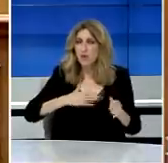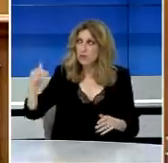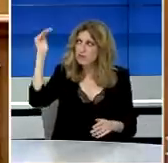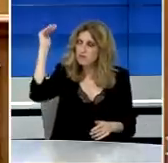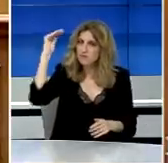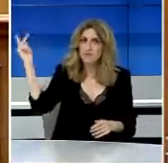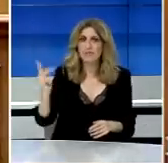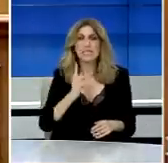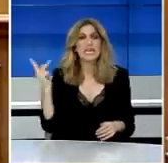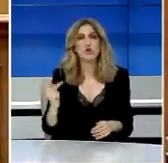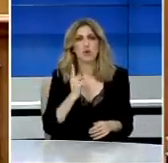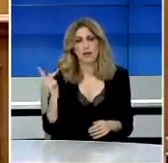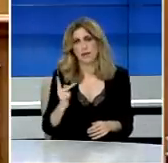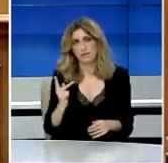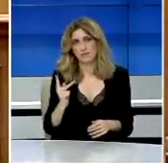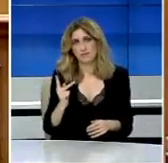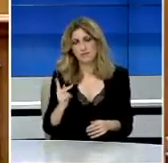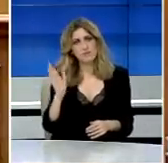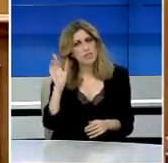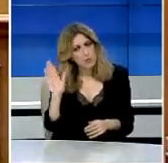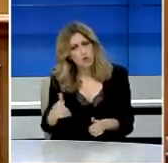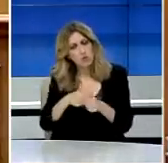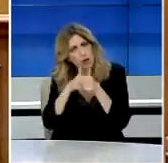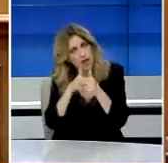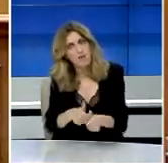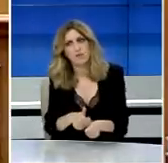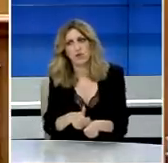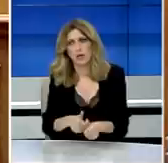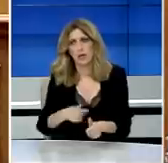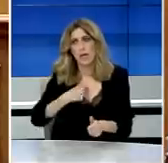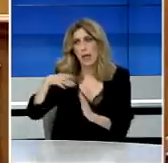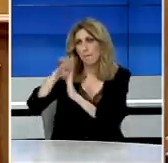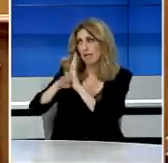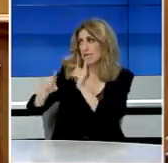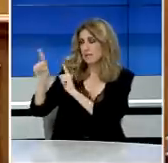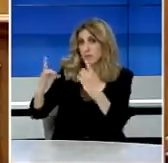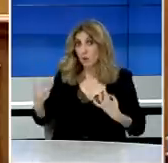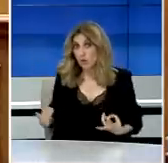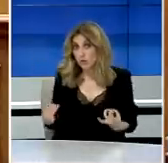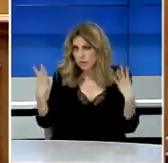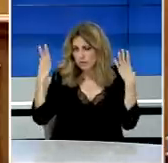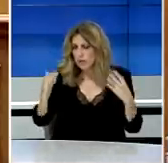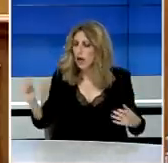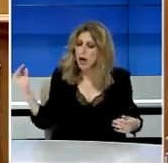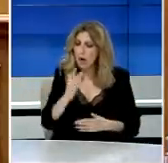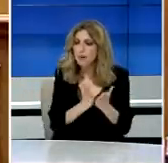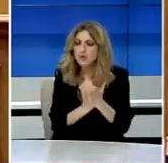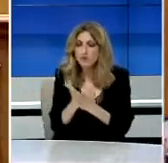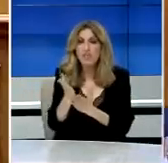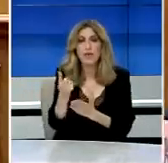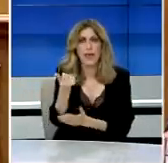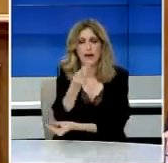δημοσιονομικό χώρο που κερδίζαμε συνεχώς μετά την απεμπλοκή μας από τα μνημόνια, το μοιράζαμε δίκαια και προς όφελος των